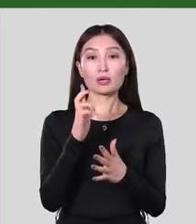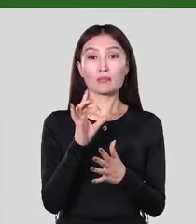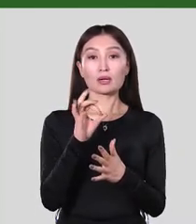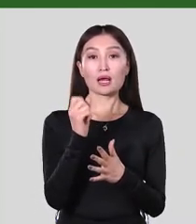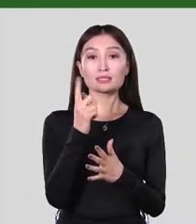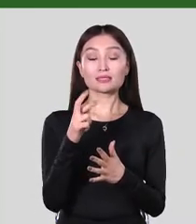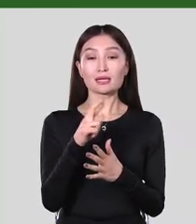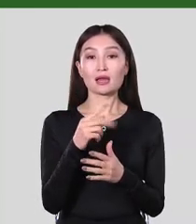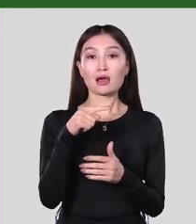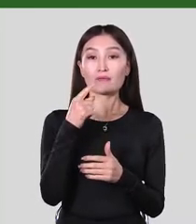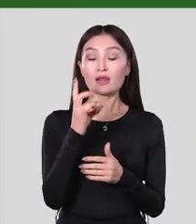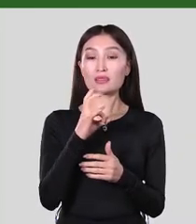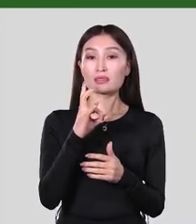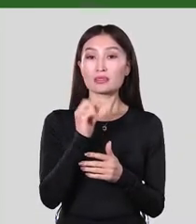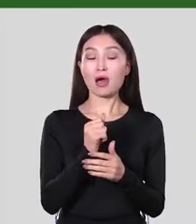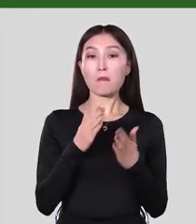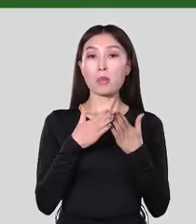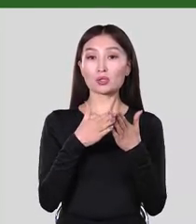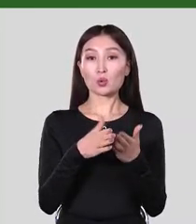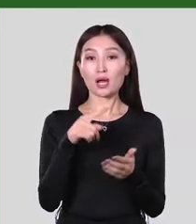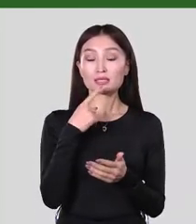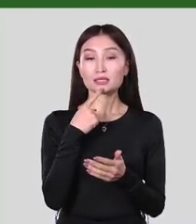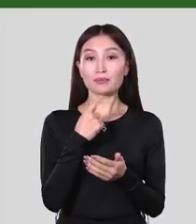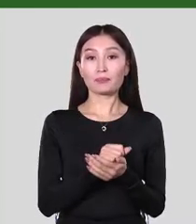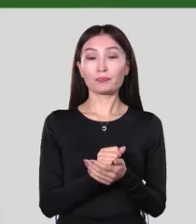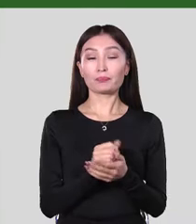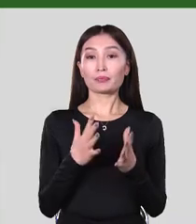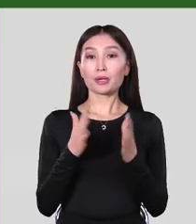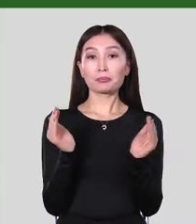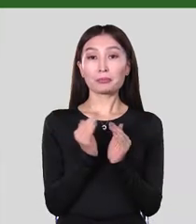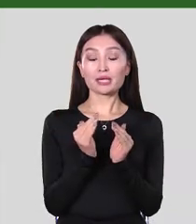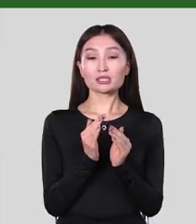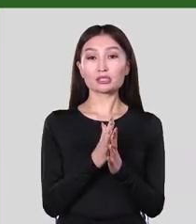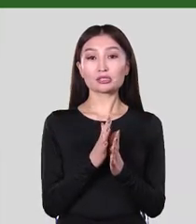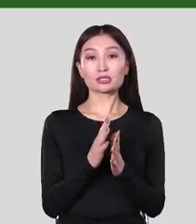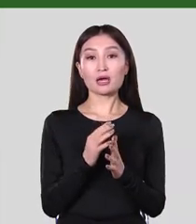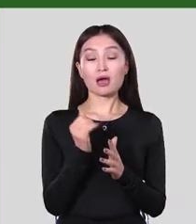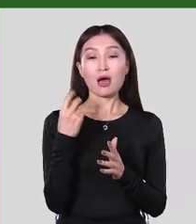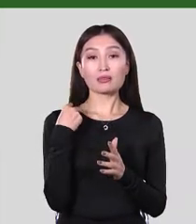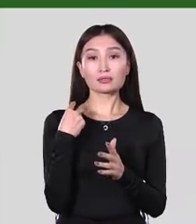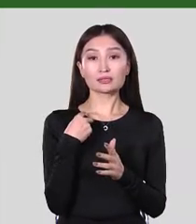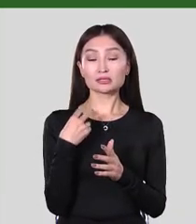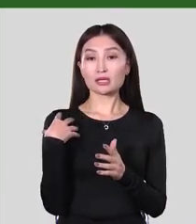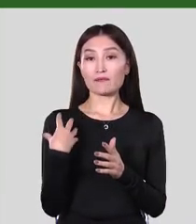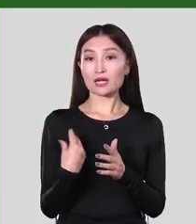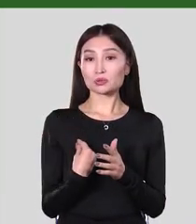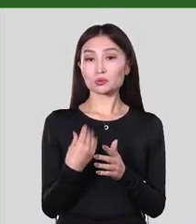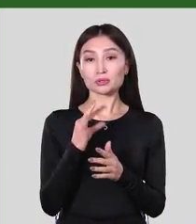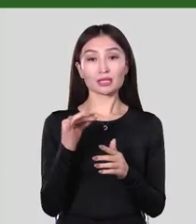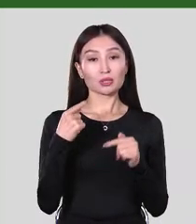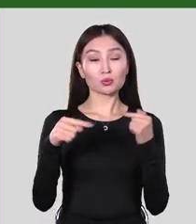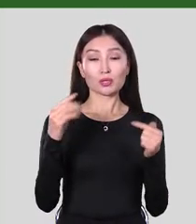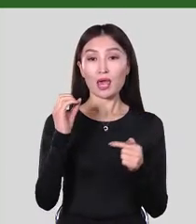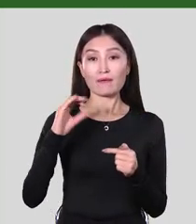Бразилии, говорят на португальском. Значительно меньше распространены английский, французский и